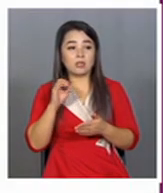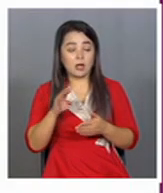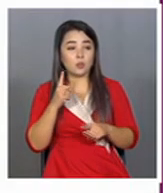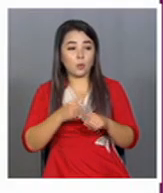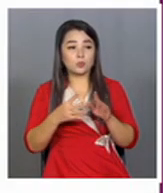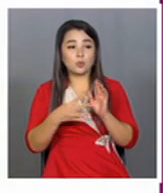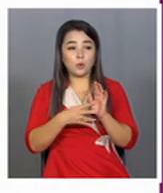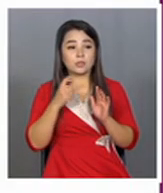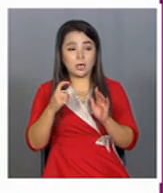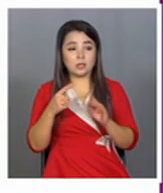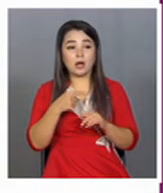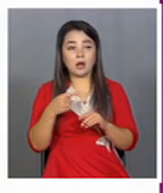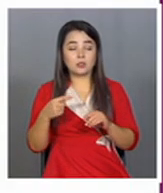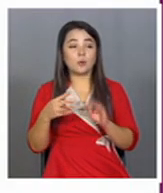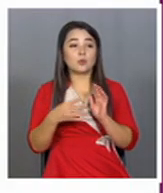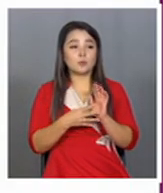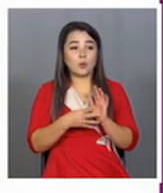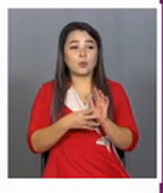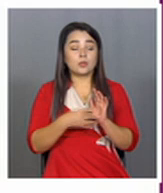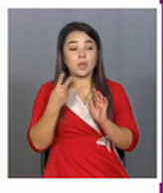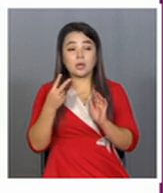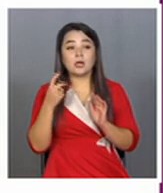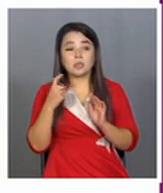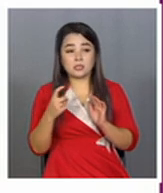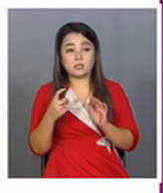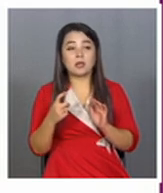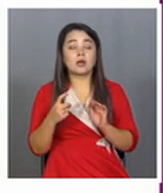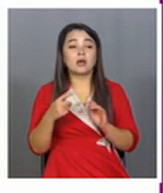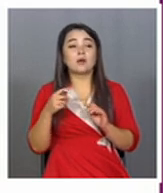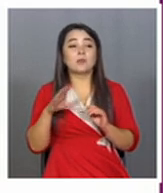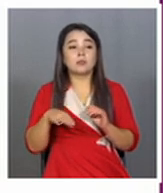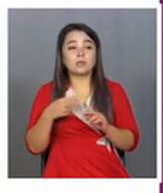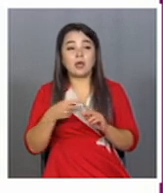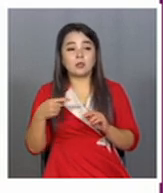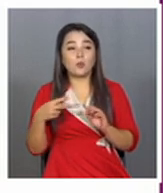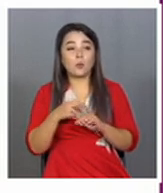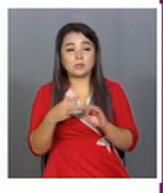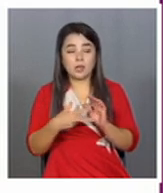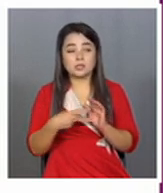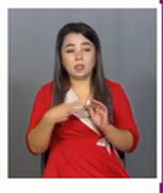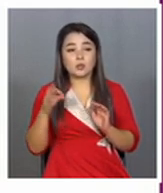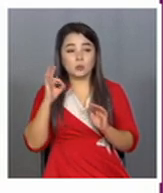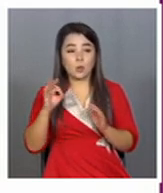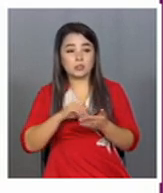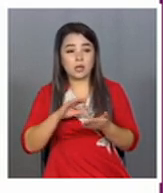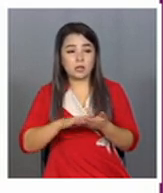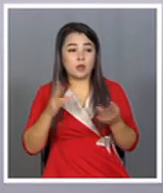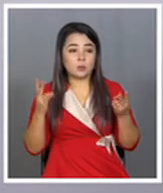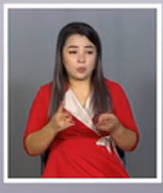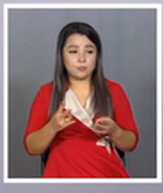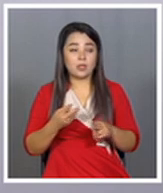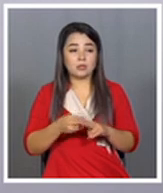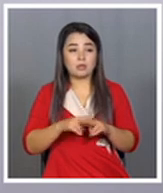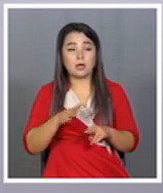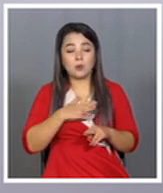қосылған 9X азайту 2X деп жазамыз. Азайту 18 тең 0 түрінде жазамыз.